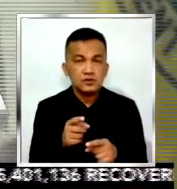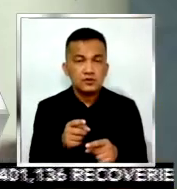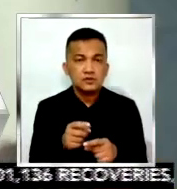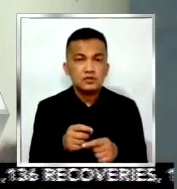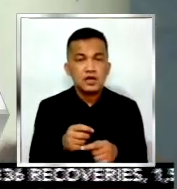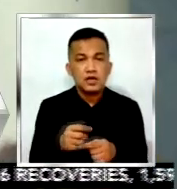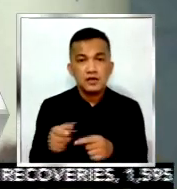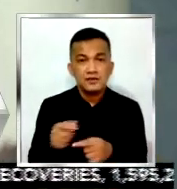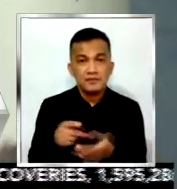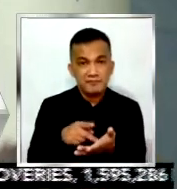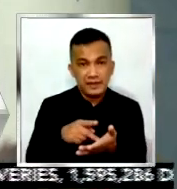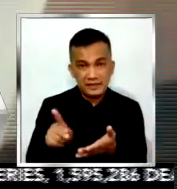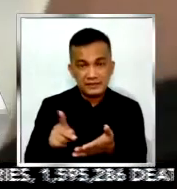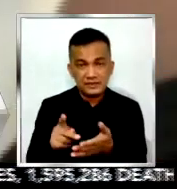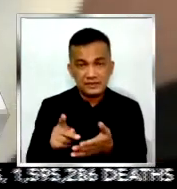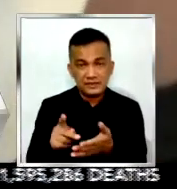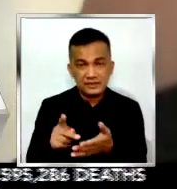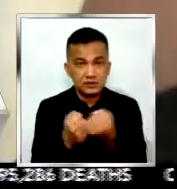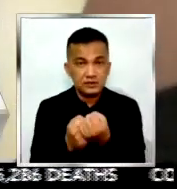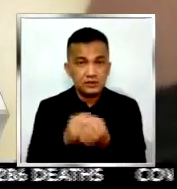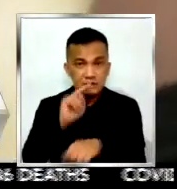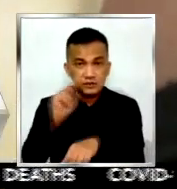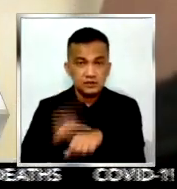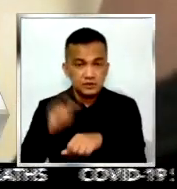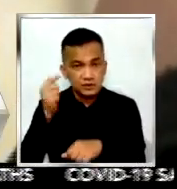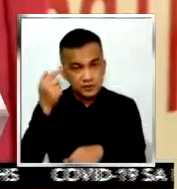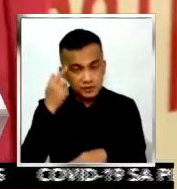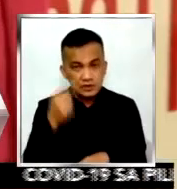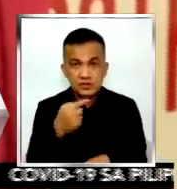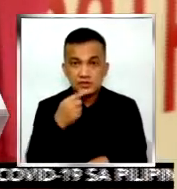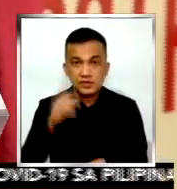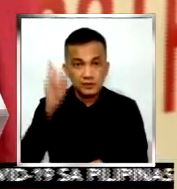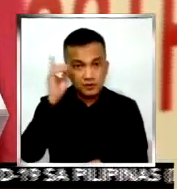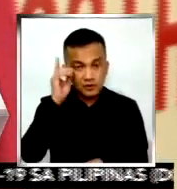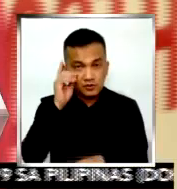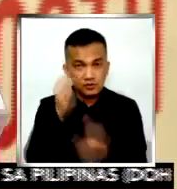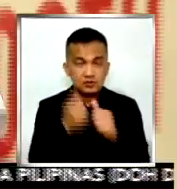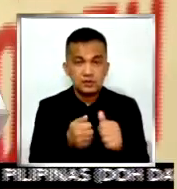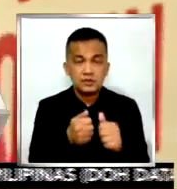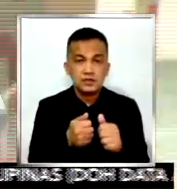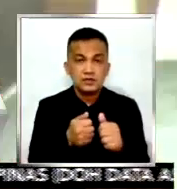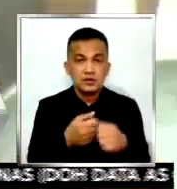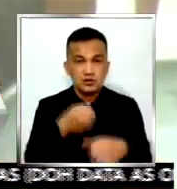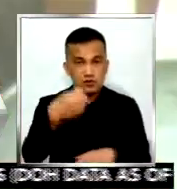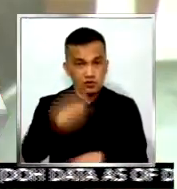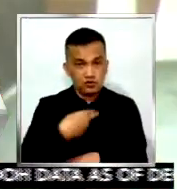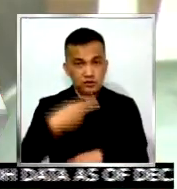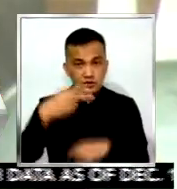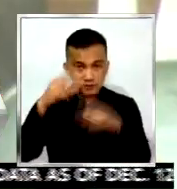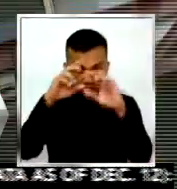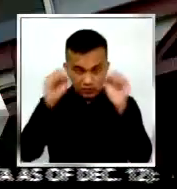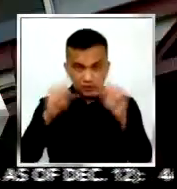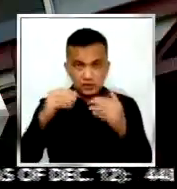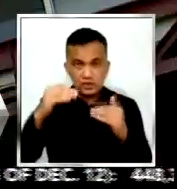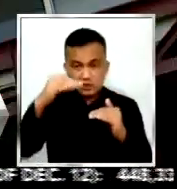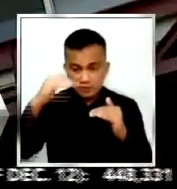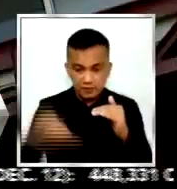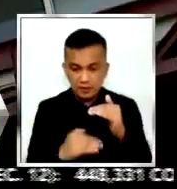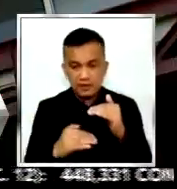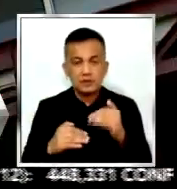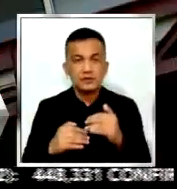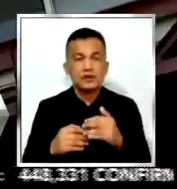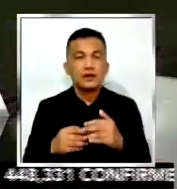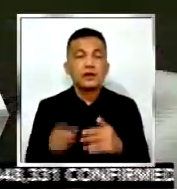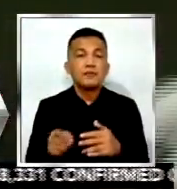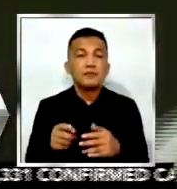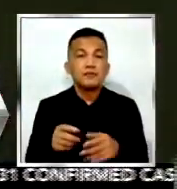government. Tiniyak ni Duque na susundin nila ang utos ng Pangulong babaan pa ang halaga o kaya'y gawin ng libre ang testing. Isa ang Philippine